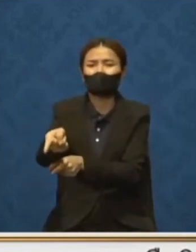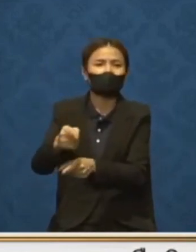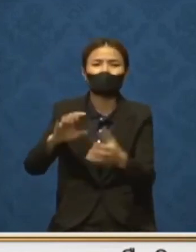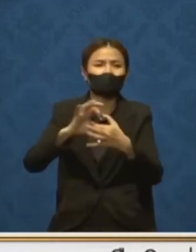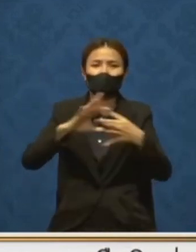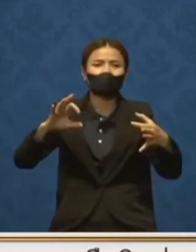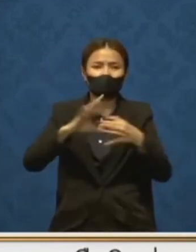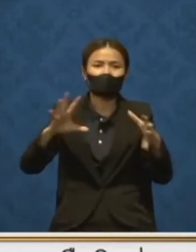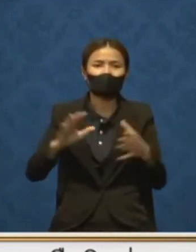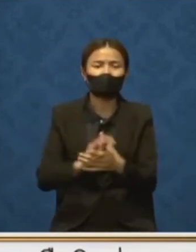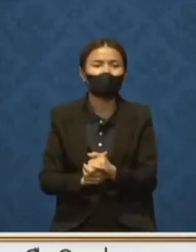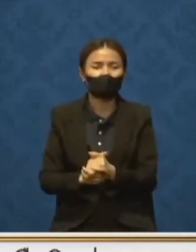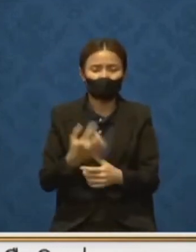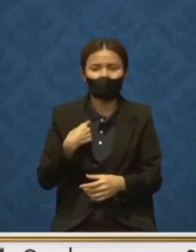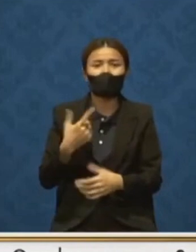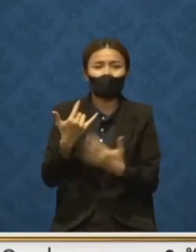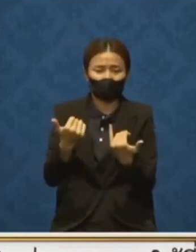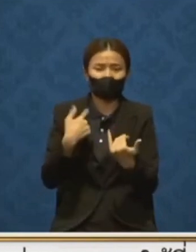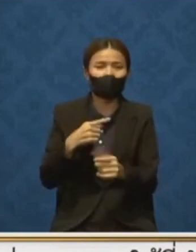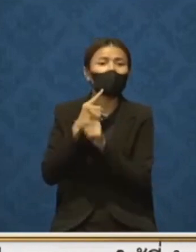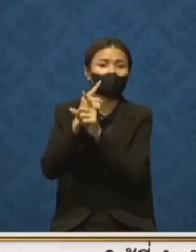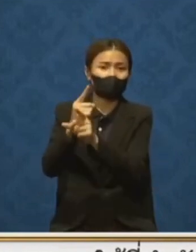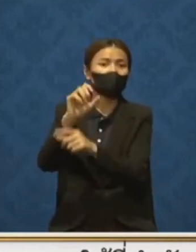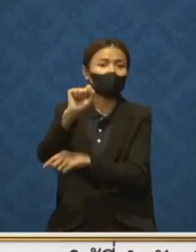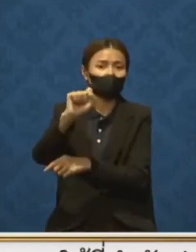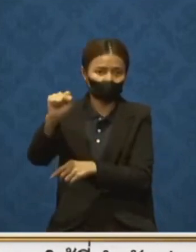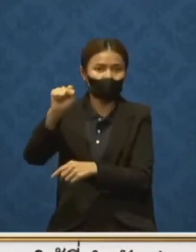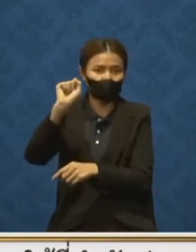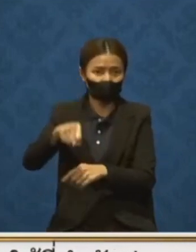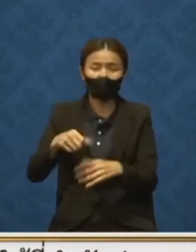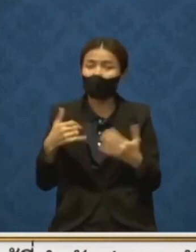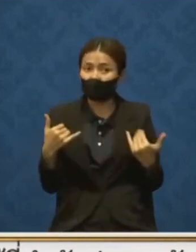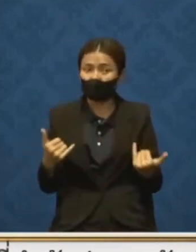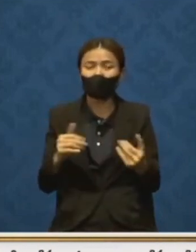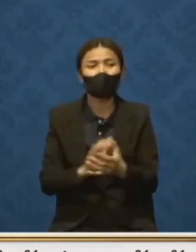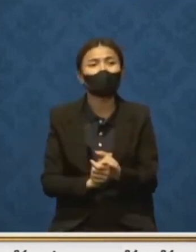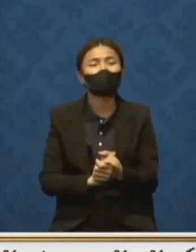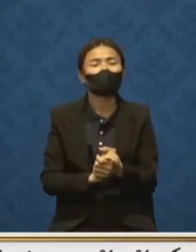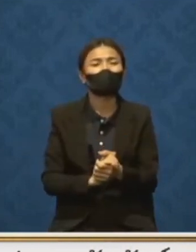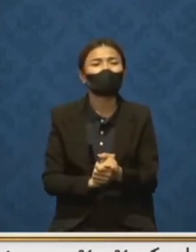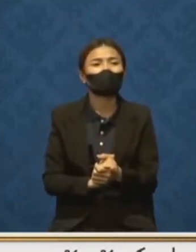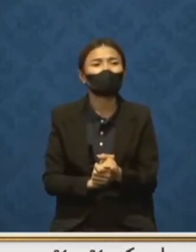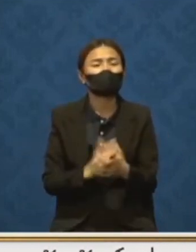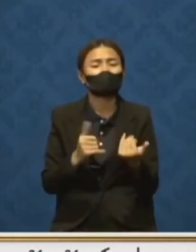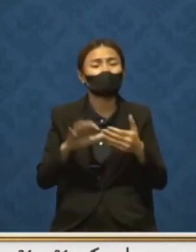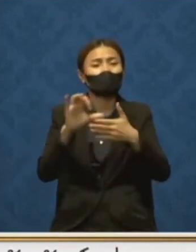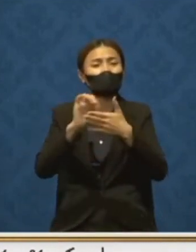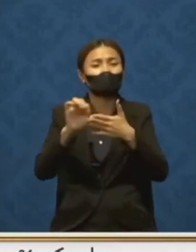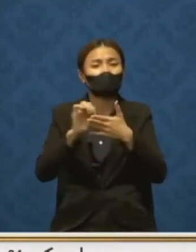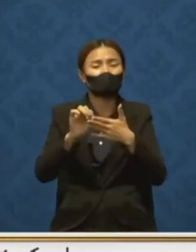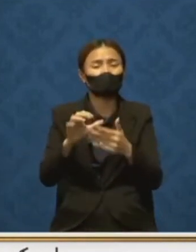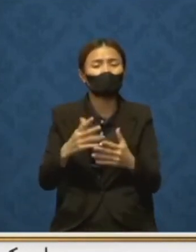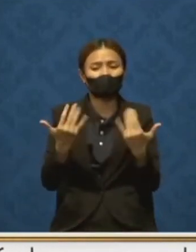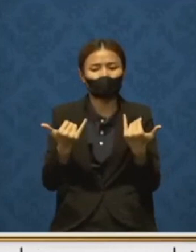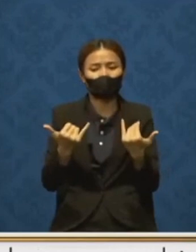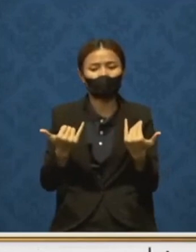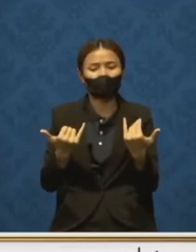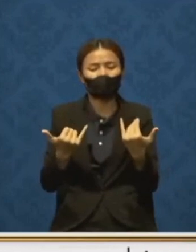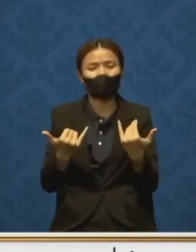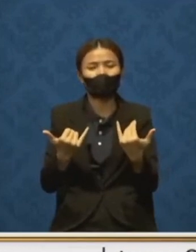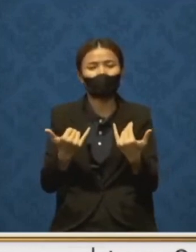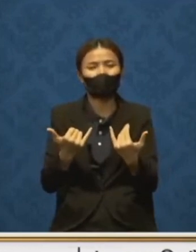การแก้ไขกรรมการร่วมมีมติเห็นชอบตามการแก้ไขของวุฒิสภา